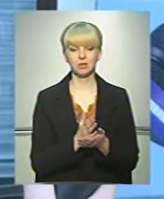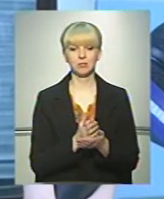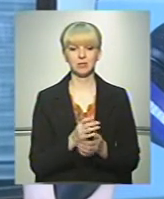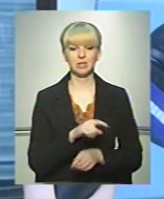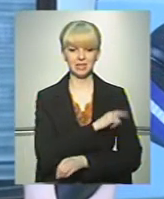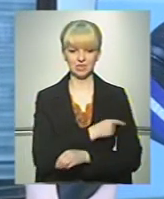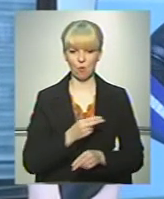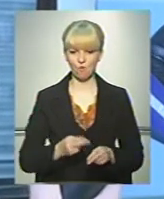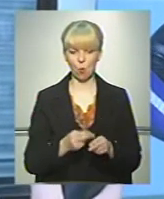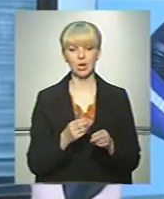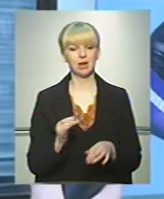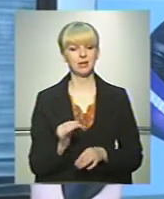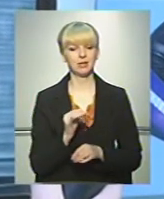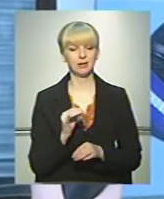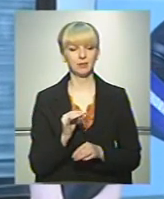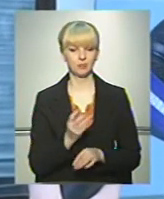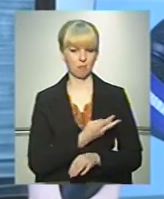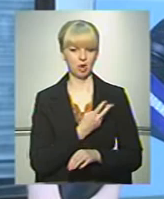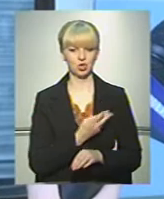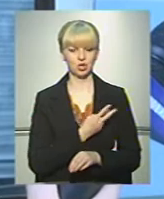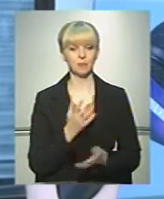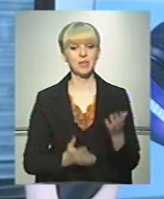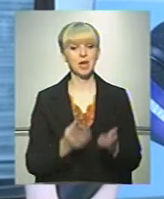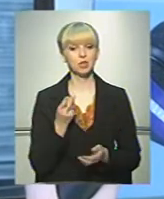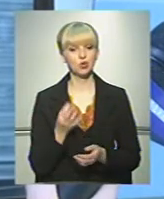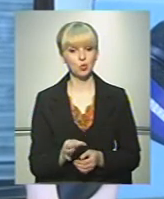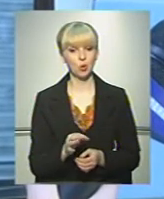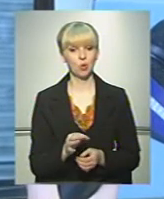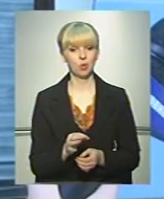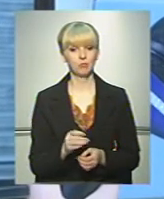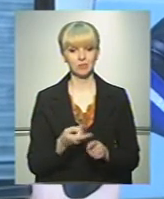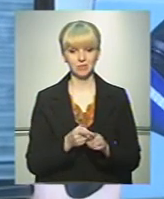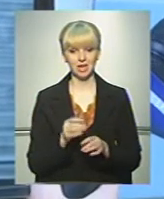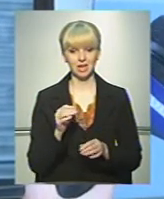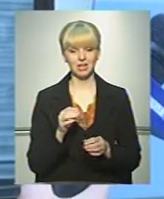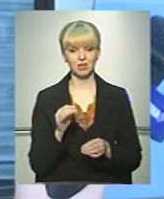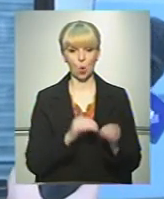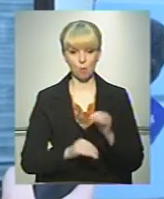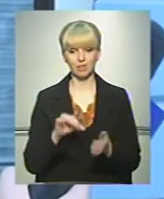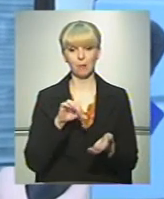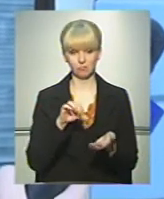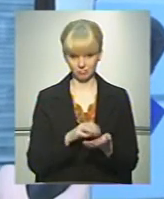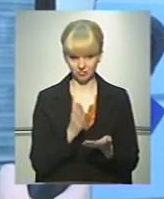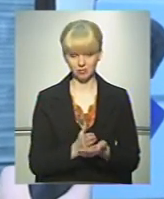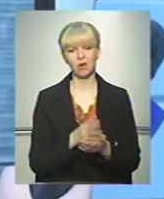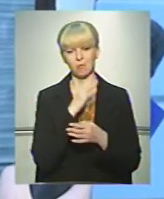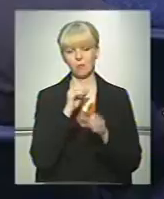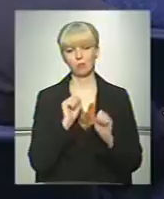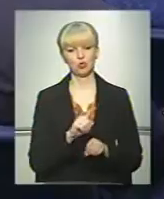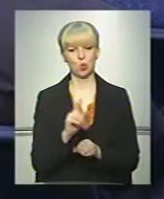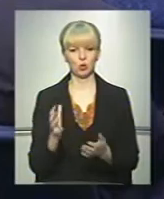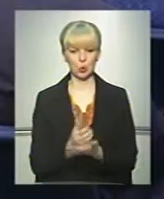волі і бажання. Якщо ці два компоненти присутні, то можна багато чого